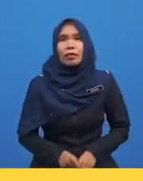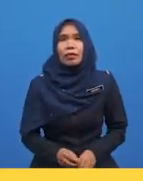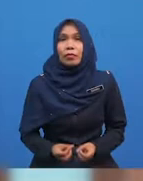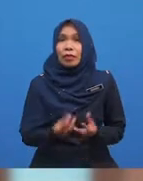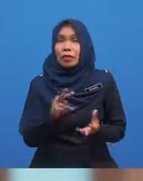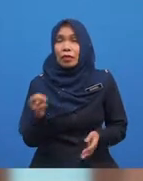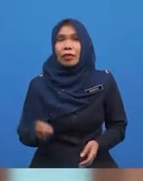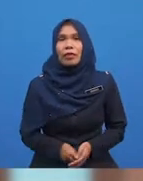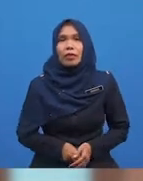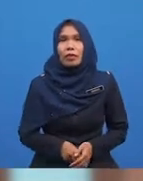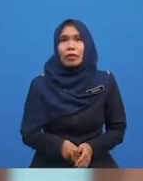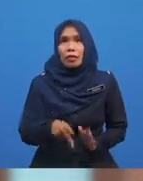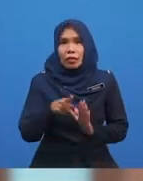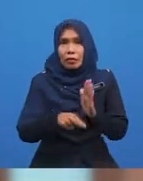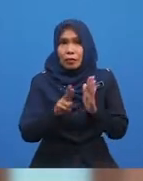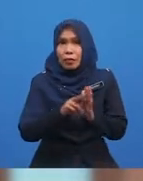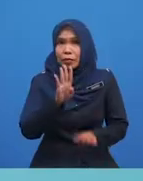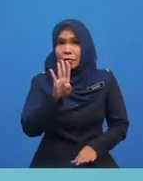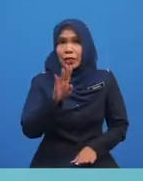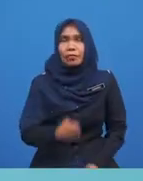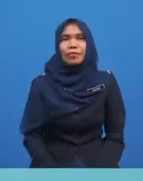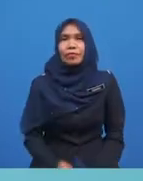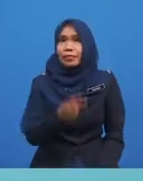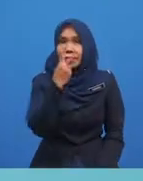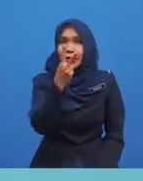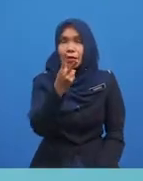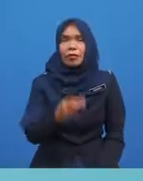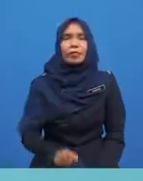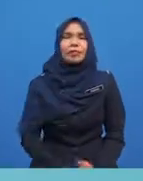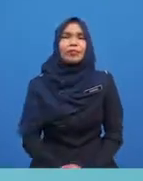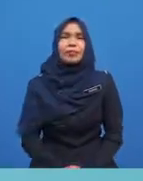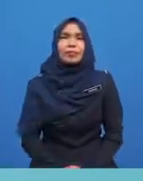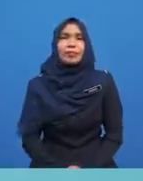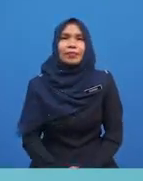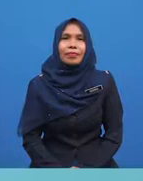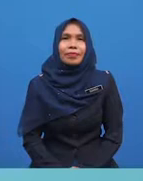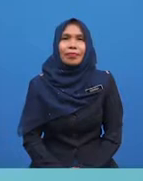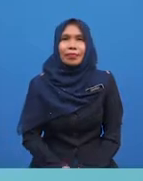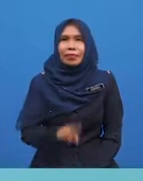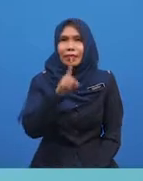perempat. Cuba kamu lihat paparan ini.